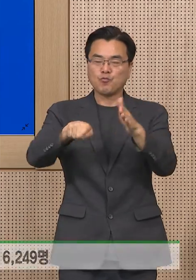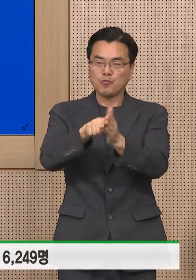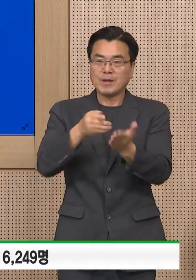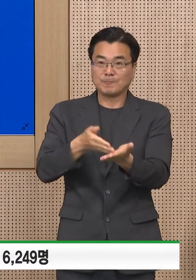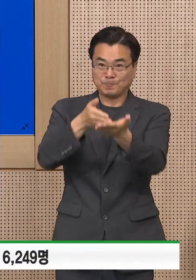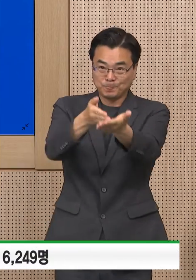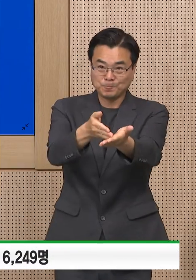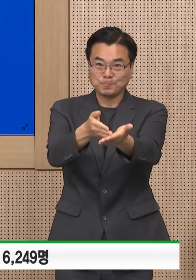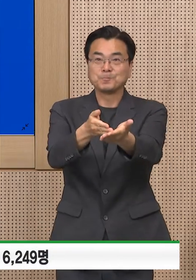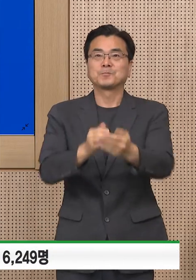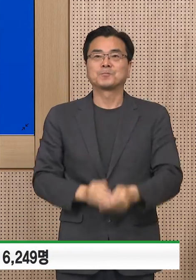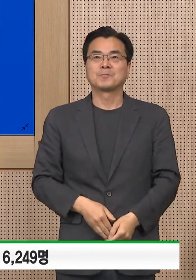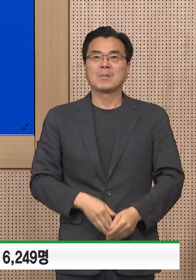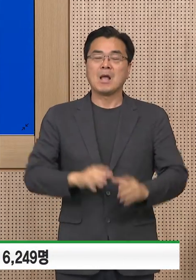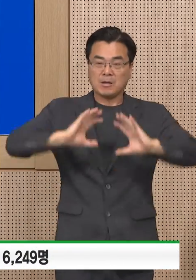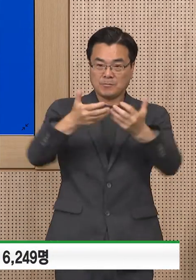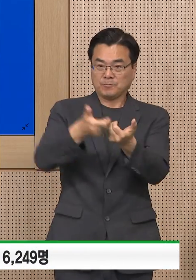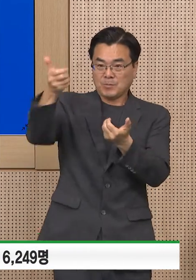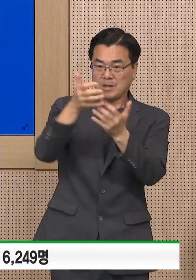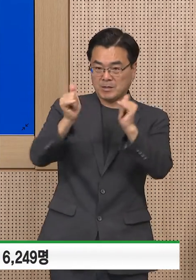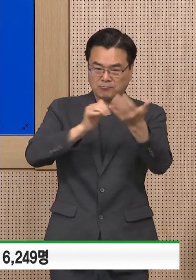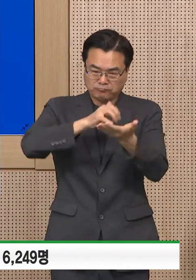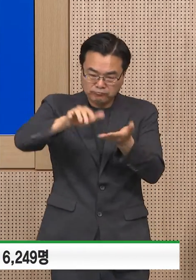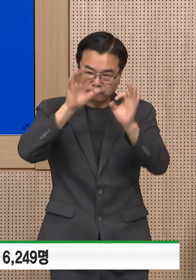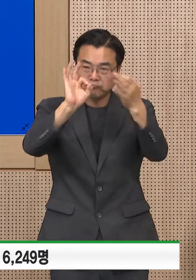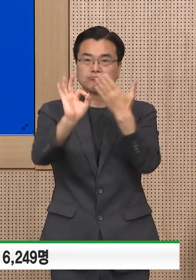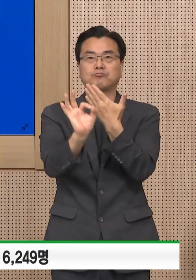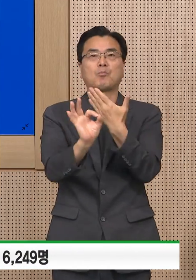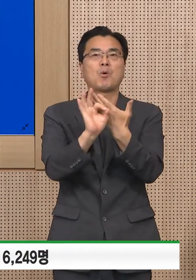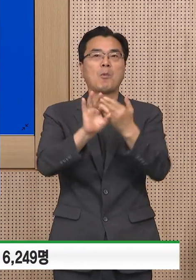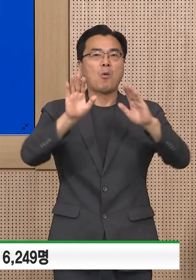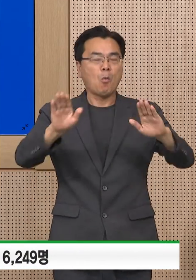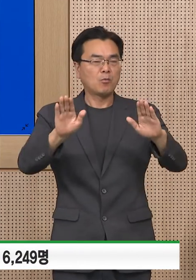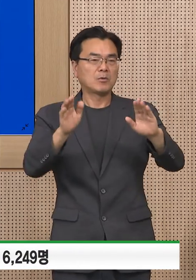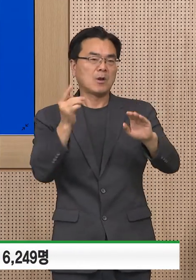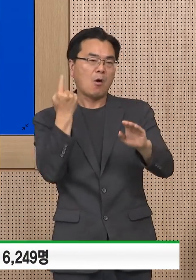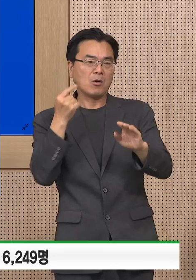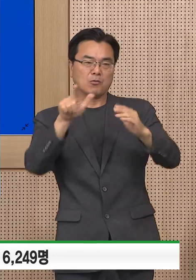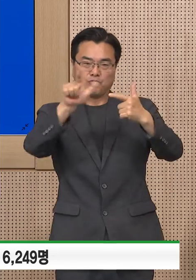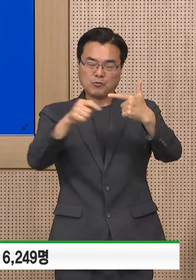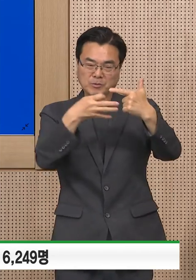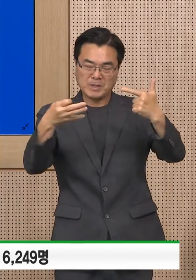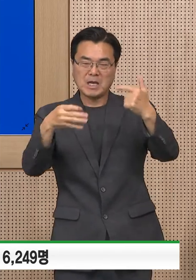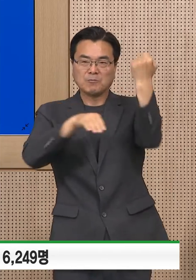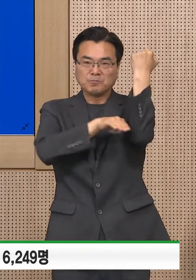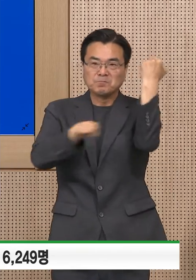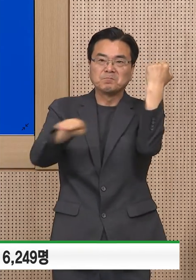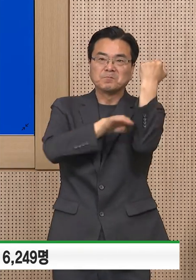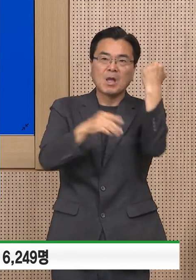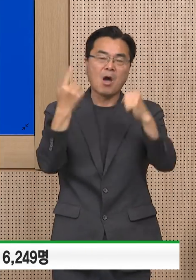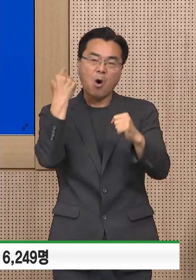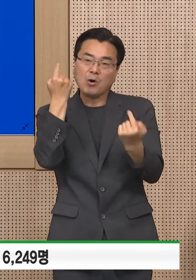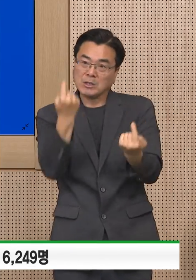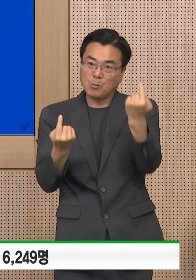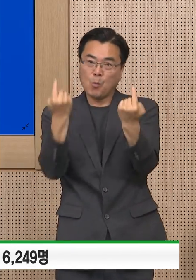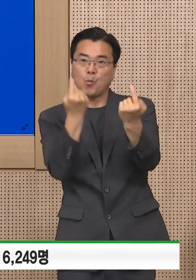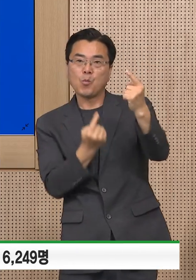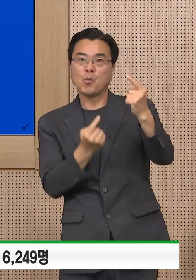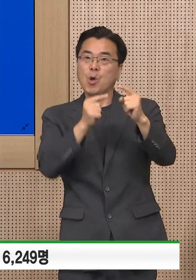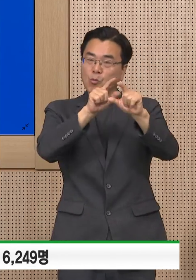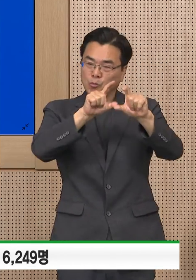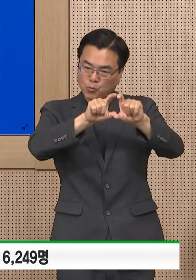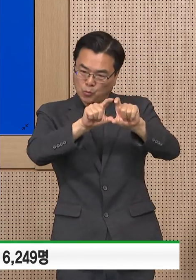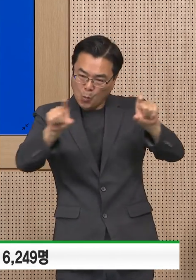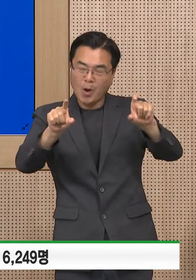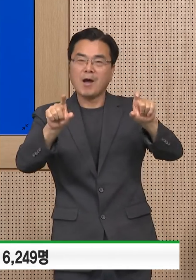시작하겠습니다. 먼저 경기도 사망자 현황입니다. 6월 14일 0시 기준 경기도 누적 사망자 수는 전일 오전 0시와 동일한